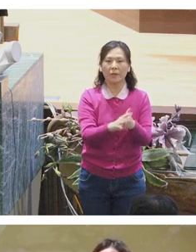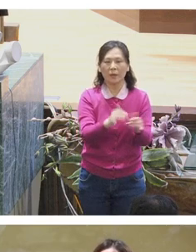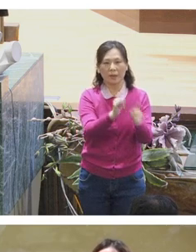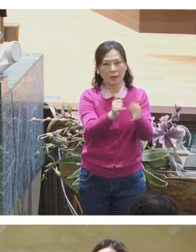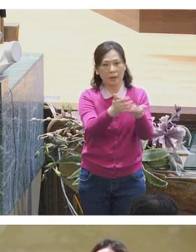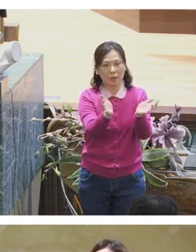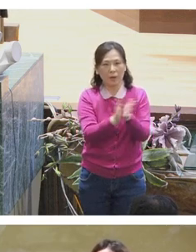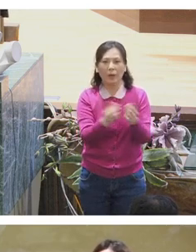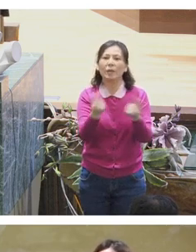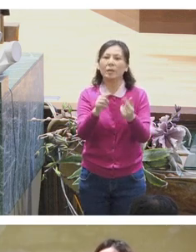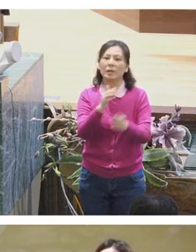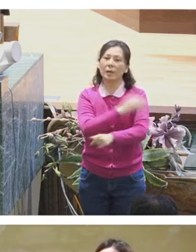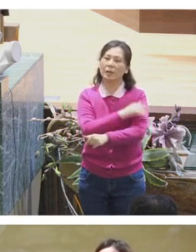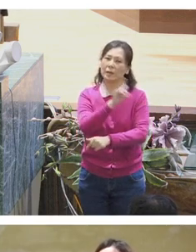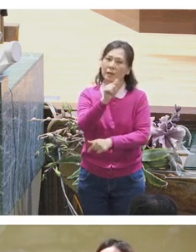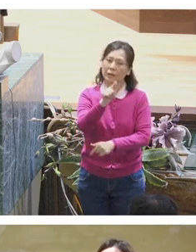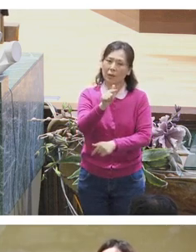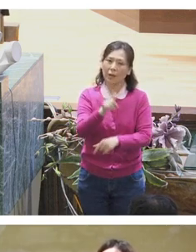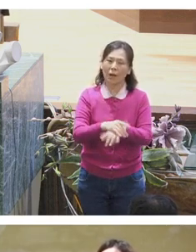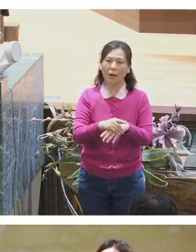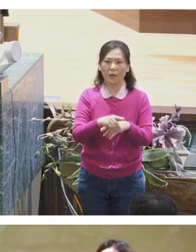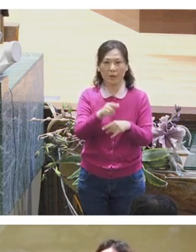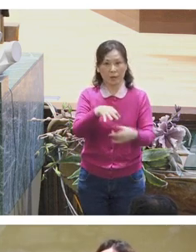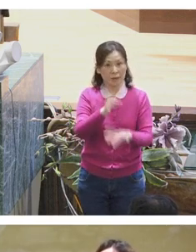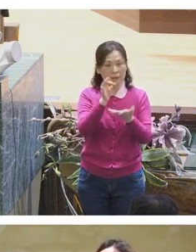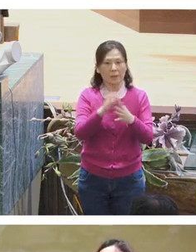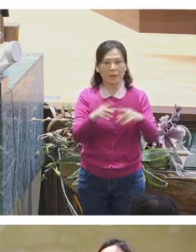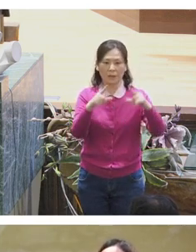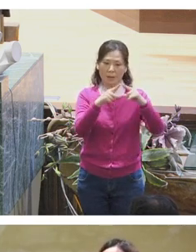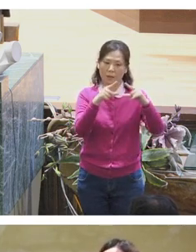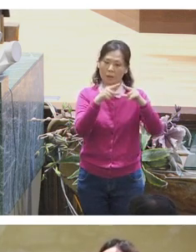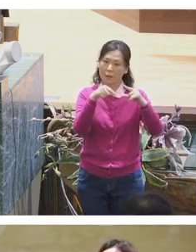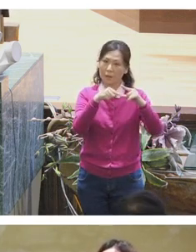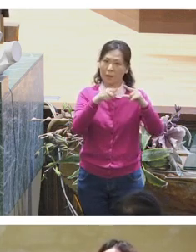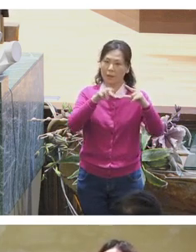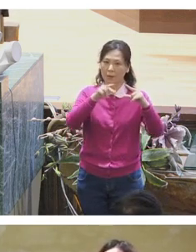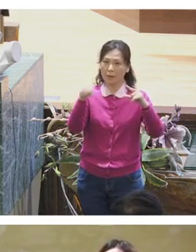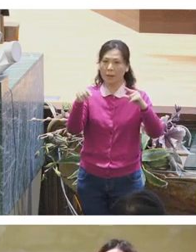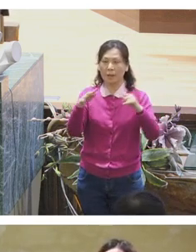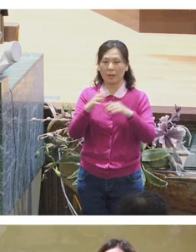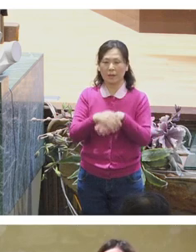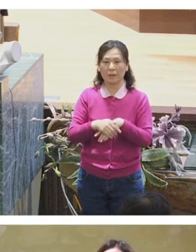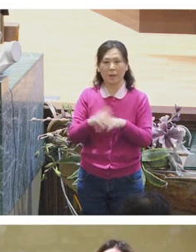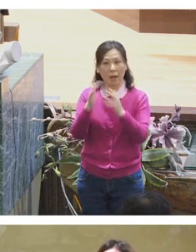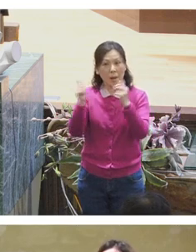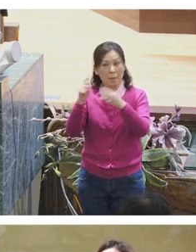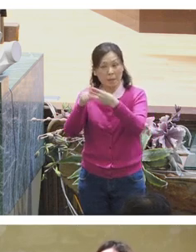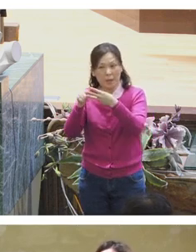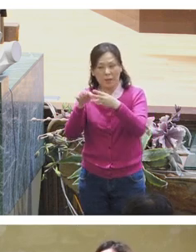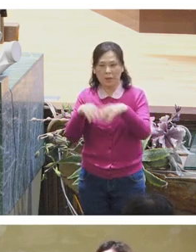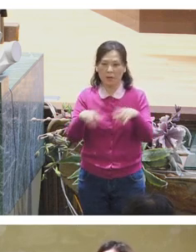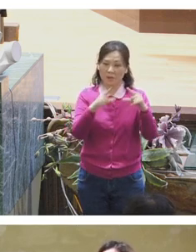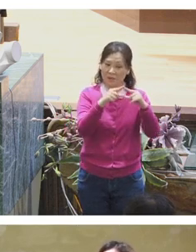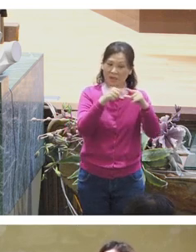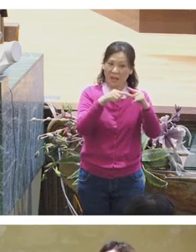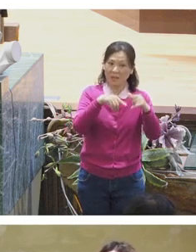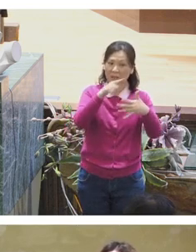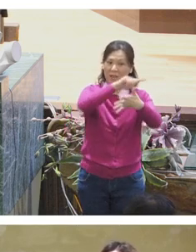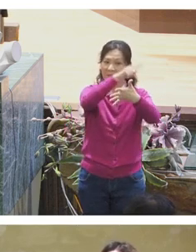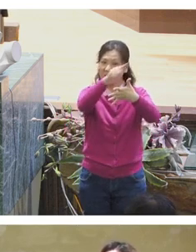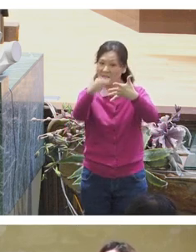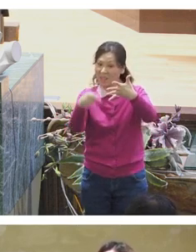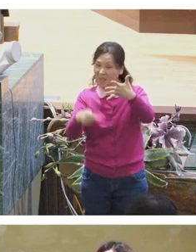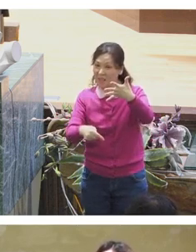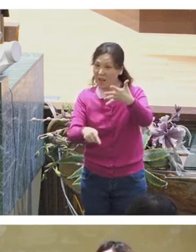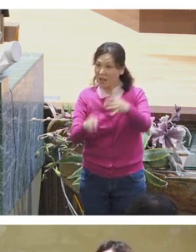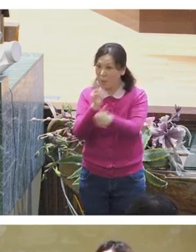像顺林他提到的，从三角形，我们在也在讲的民主不是从三角形由上而下，其实我们也是